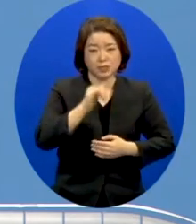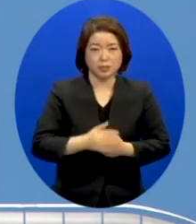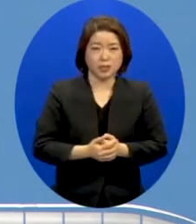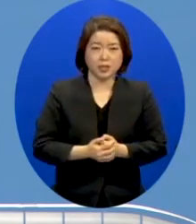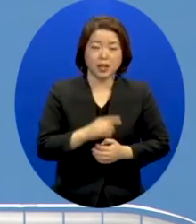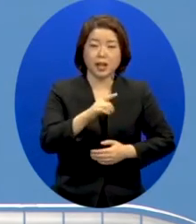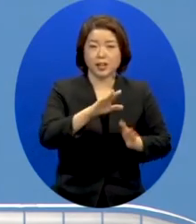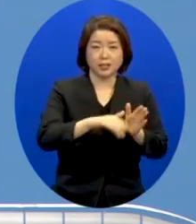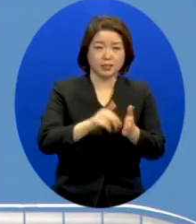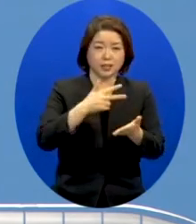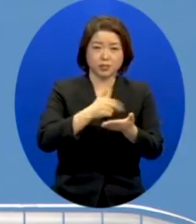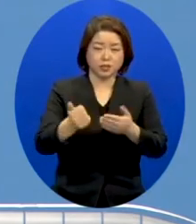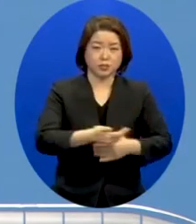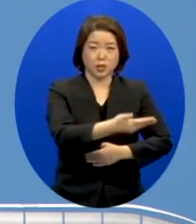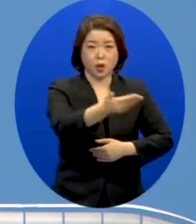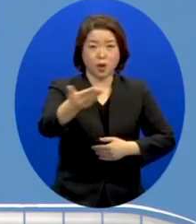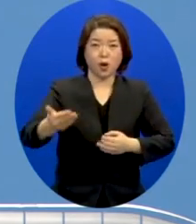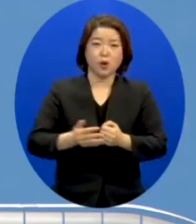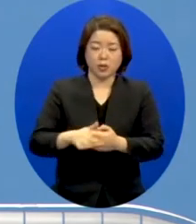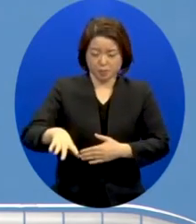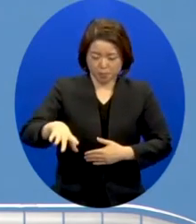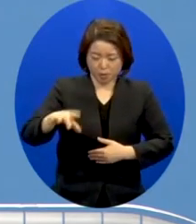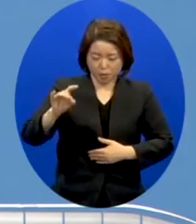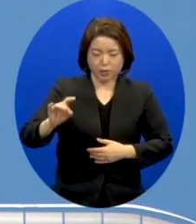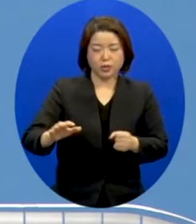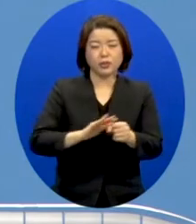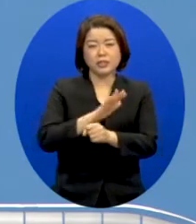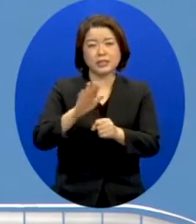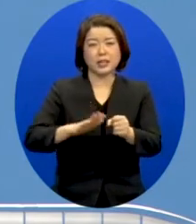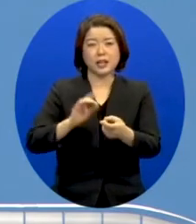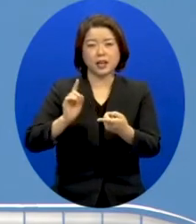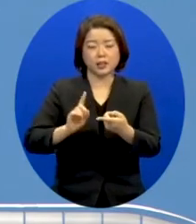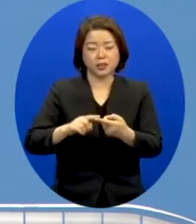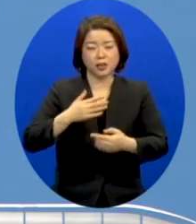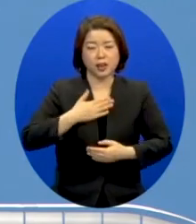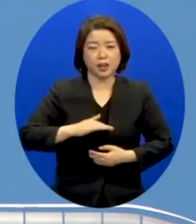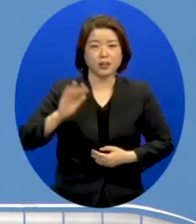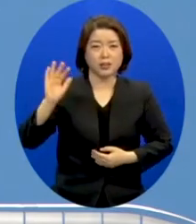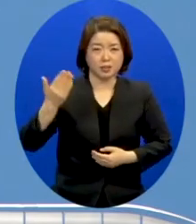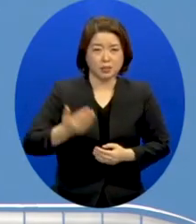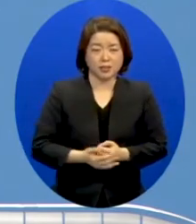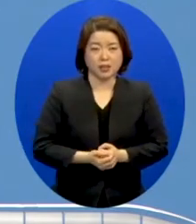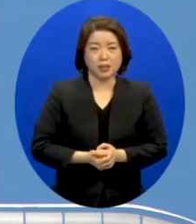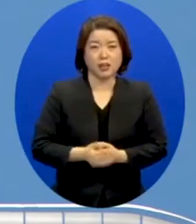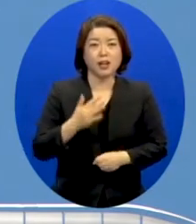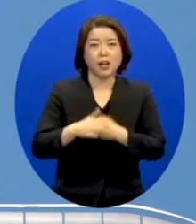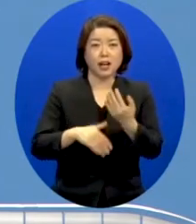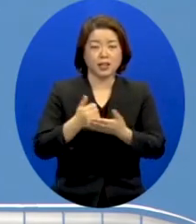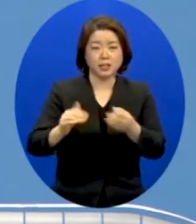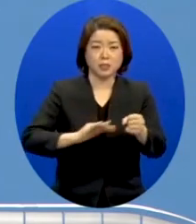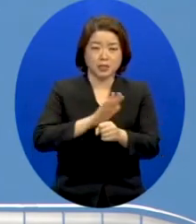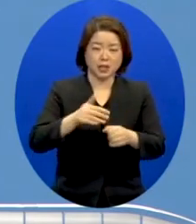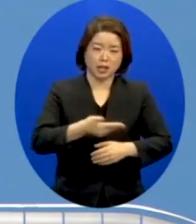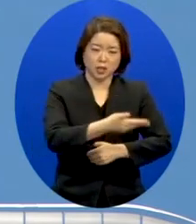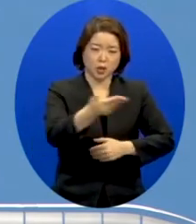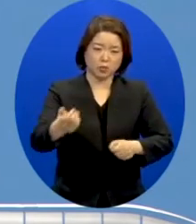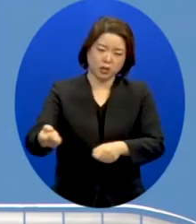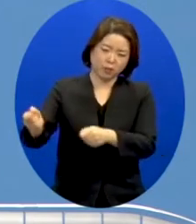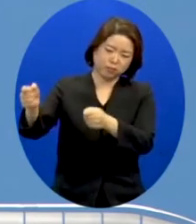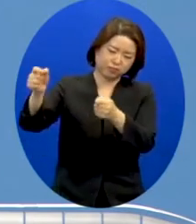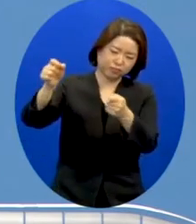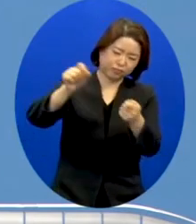그때 주님이 여러분을 먼저 사랑 하셨음을 알게 돼요 하나님의 사랑이 여러분에게 부어 지게 되고